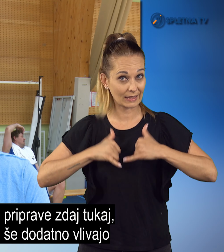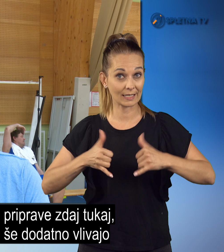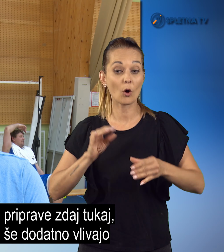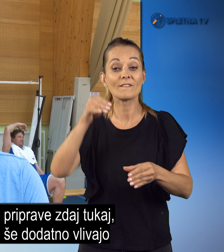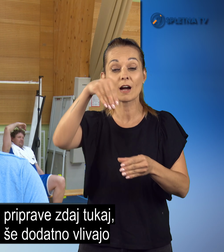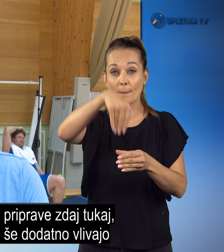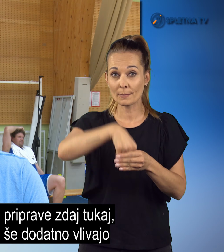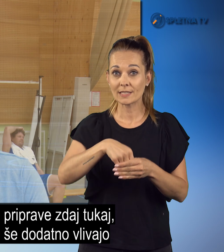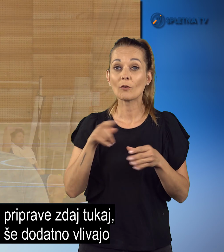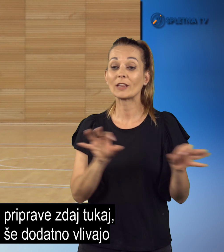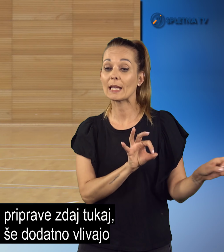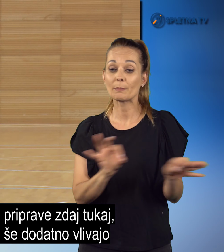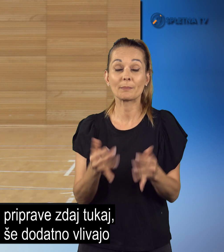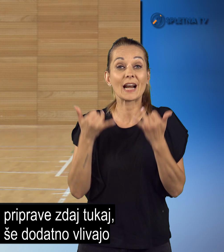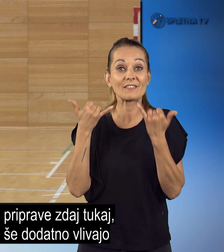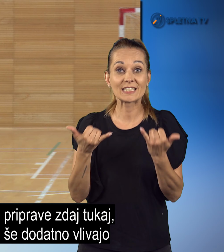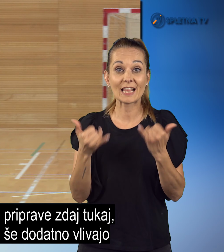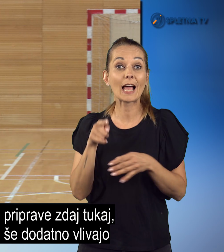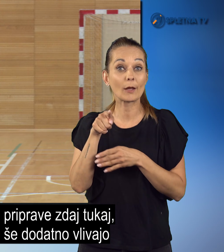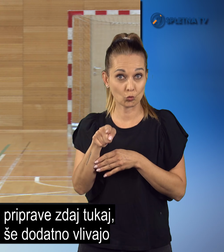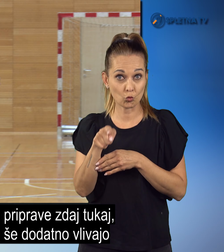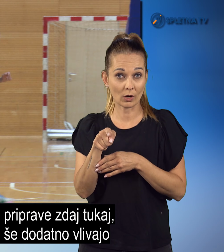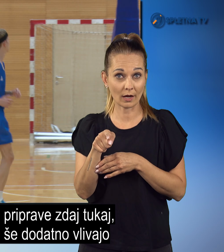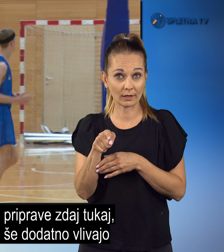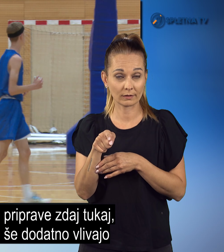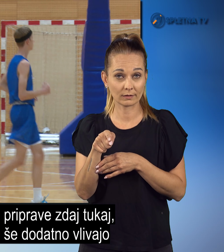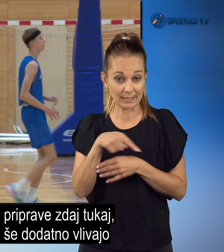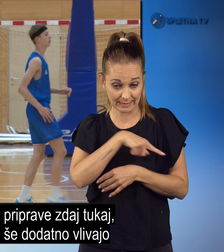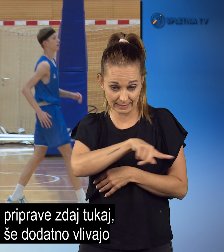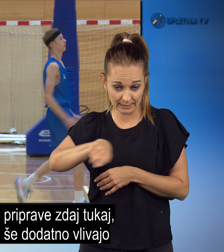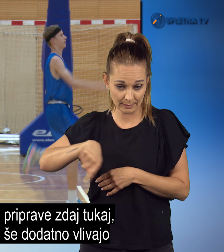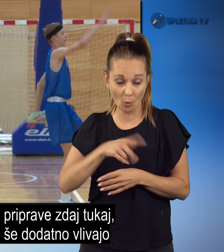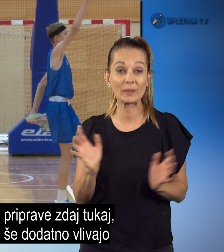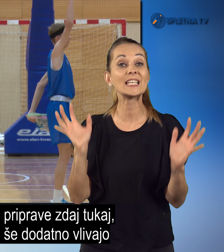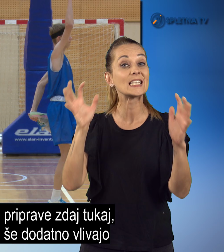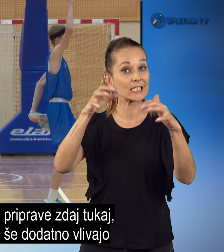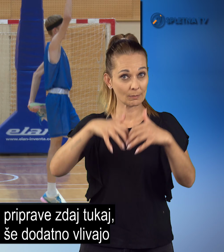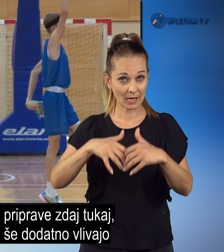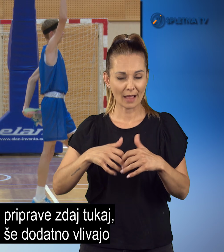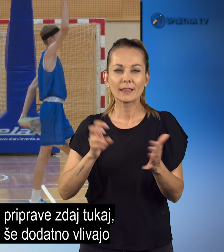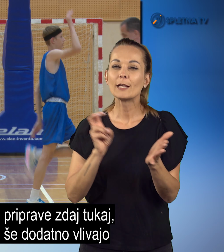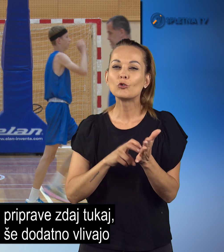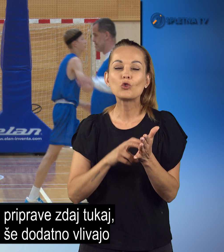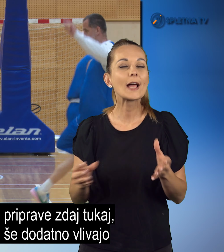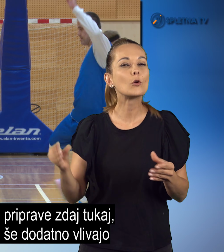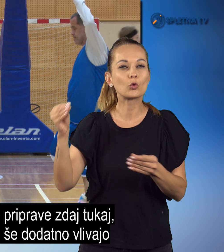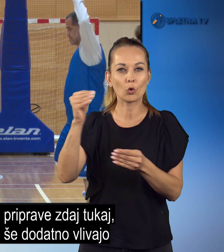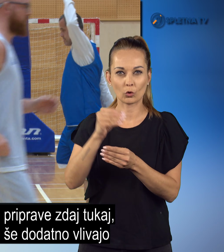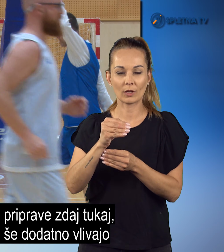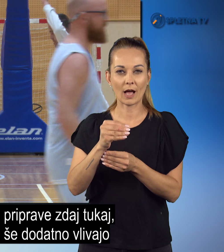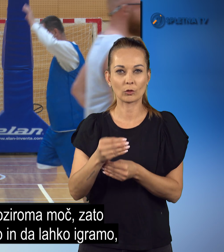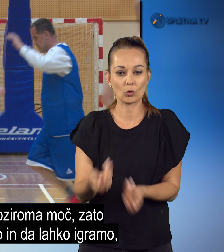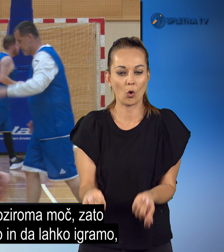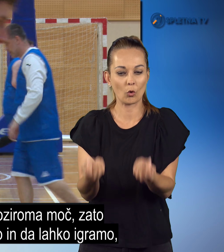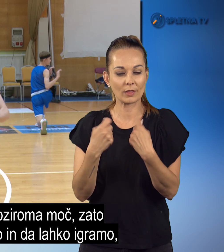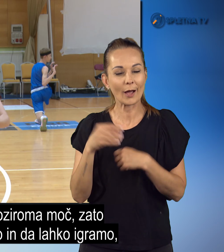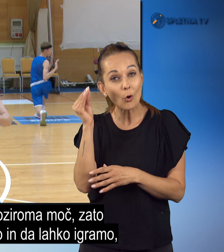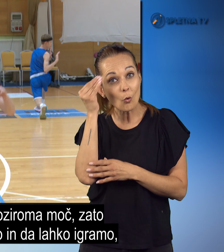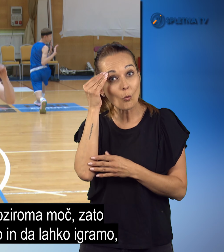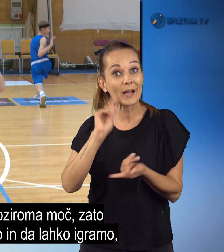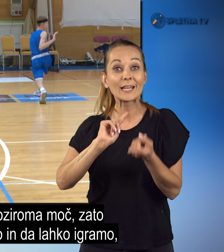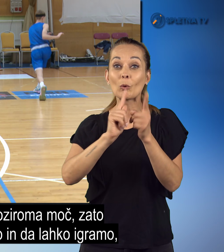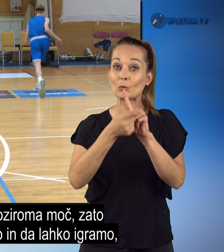V bistvu nam te priprave zdaj tukaj, ko smo zbrani, še dodatno vlivajo neko